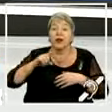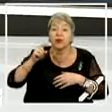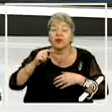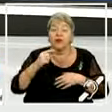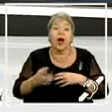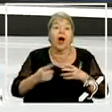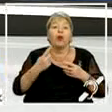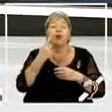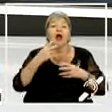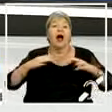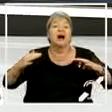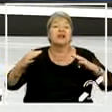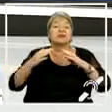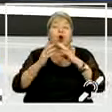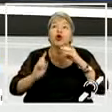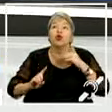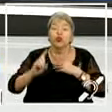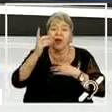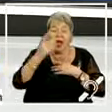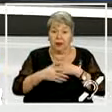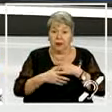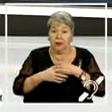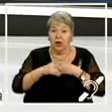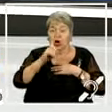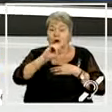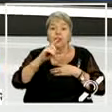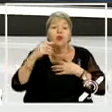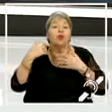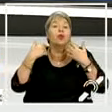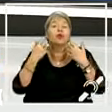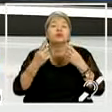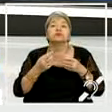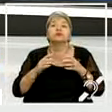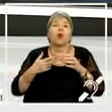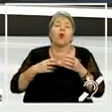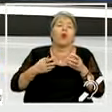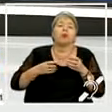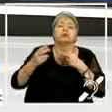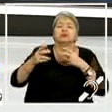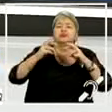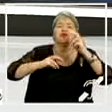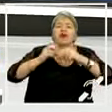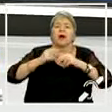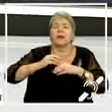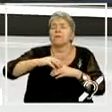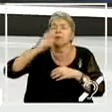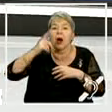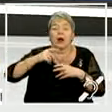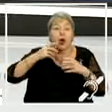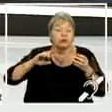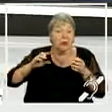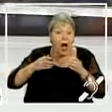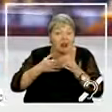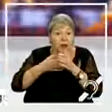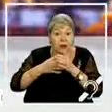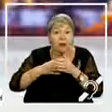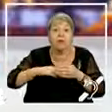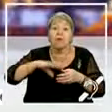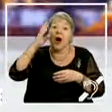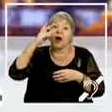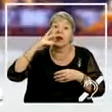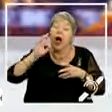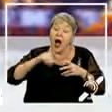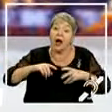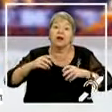unui război nuclear. Nu pierd conflicte majore puterile nucleare, conflicte de care depinde soarta lor.